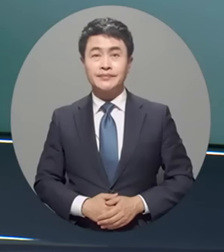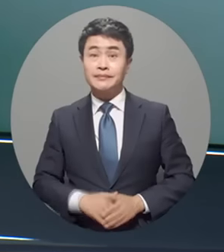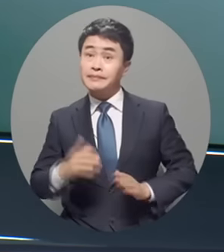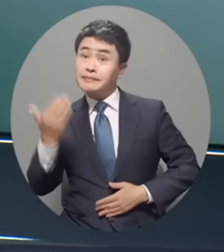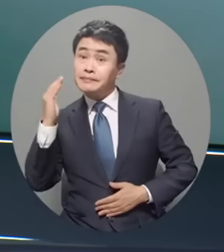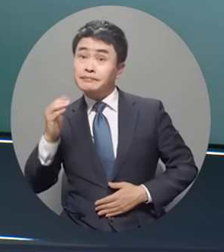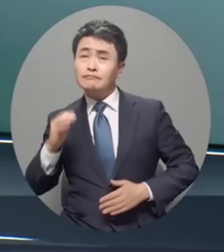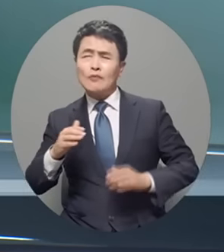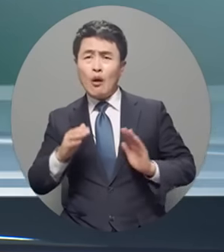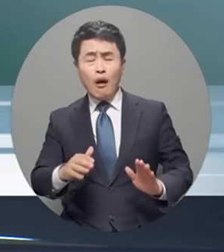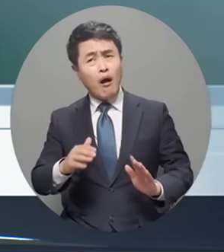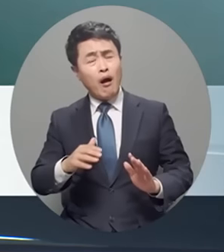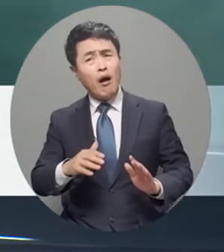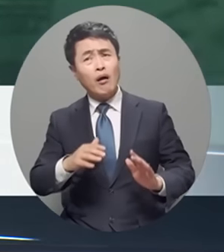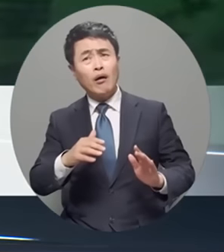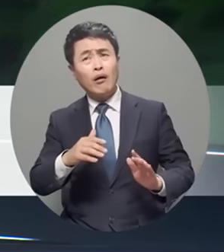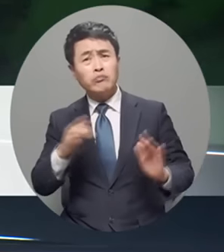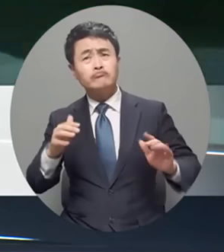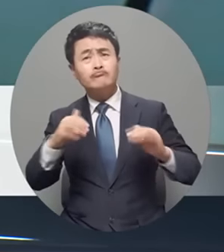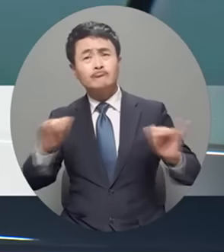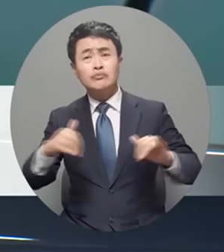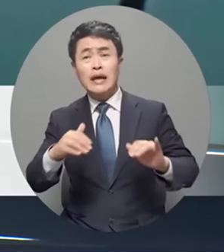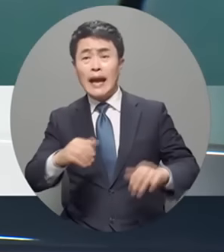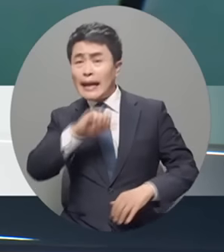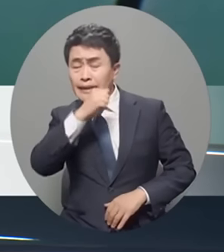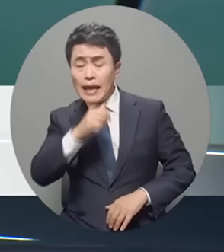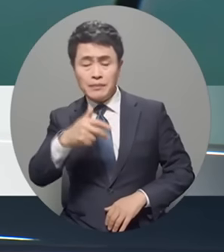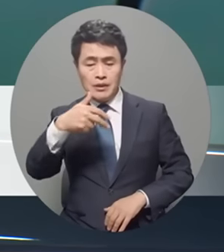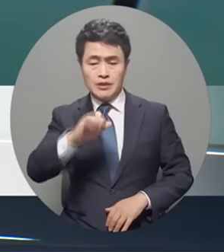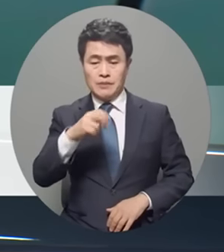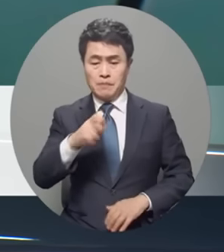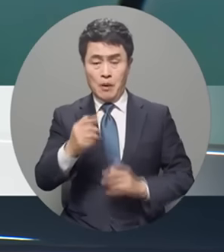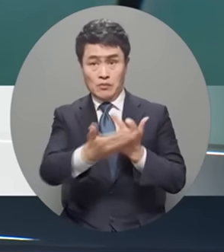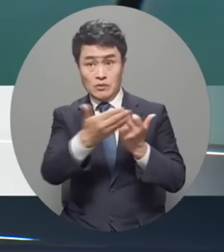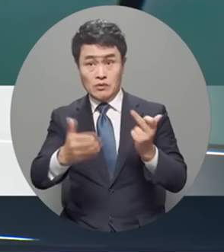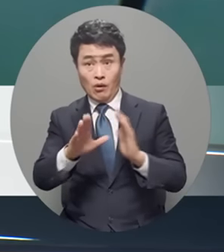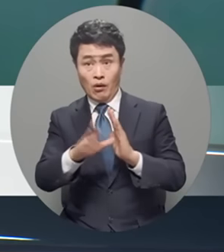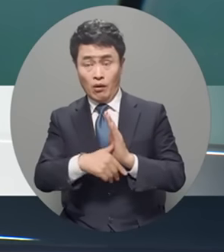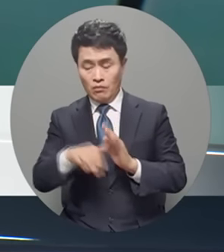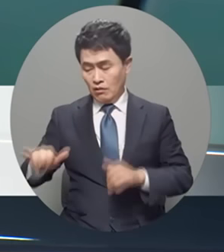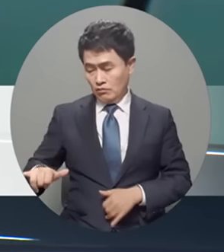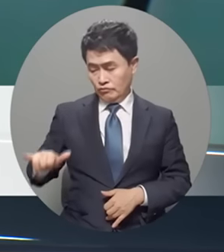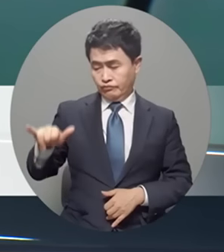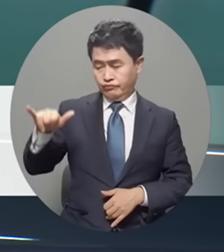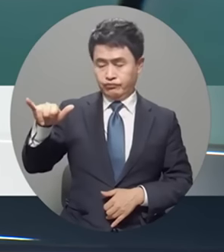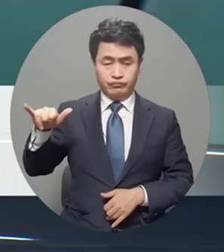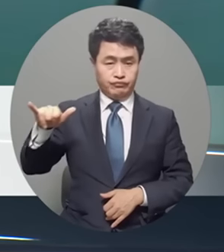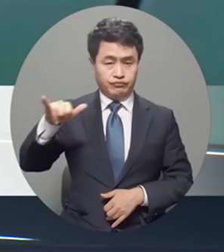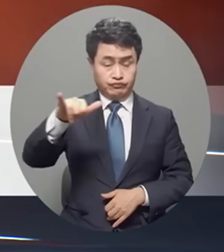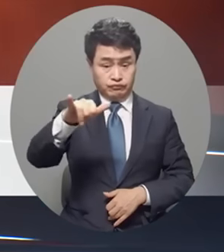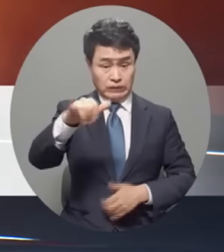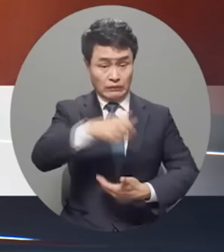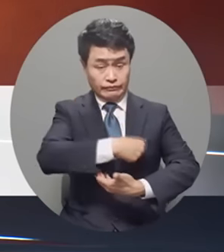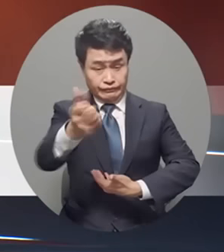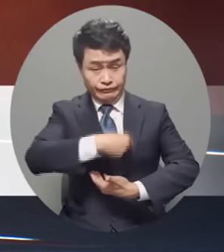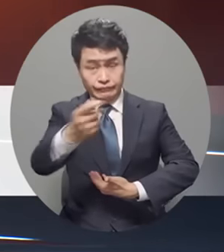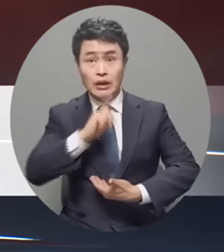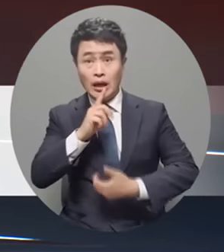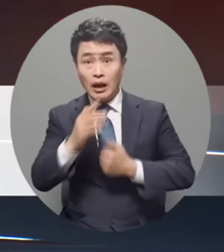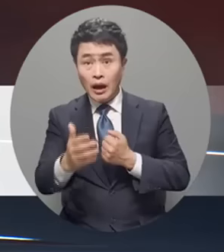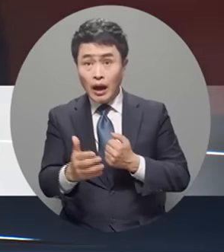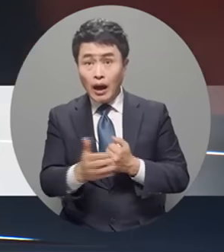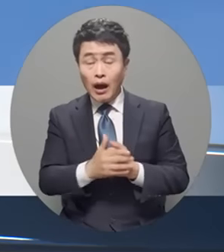최근 중국의 한 네티즌이 대만 진문섬에 무인기를 날려 대만 통일을 주장하는 전단을 뿌리는 일이 발생했습니다. 중국